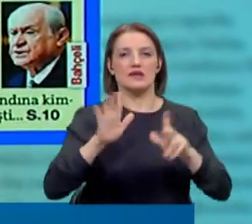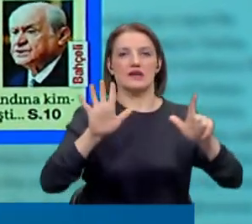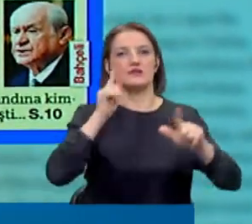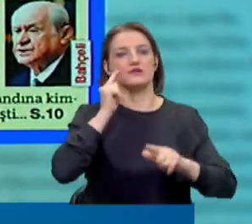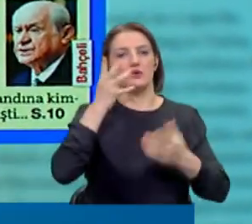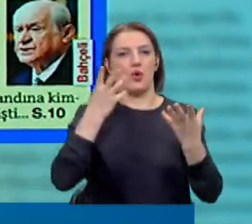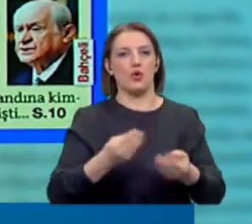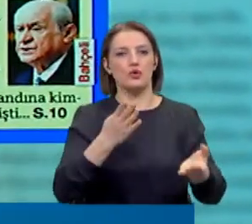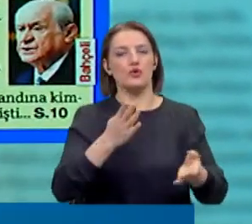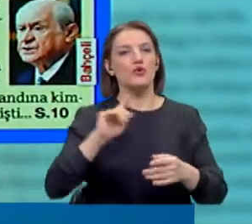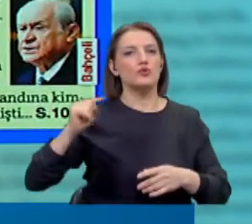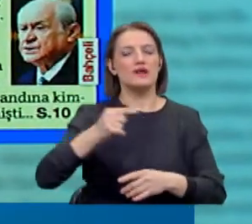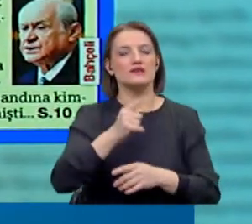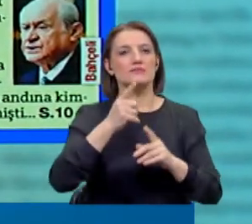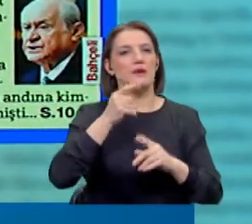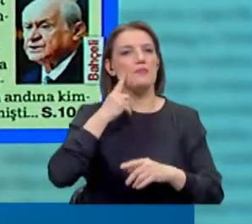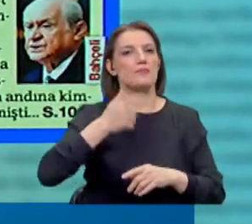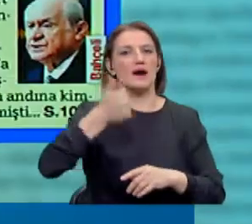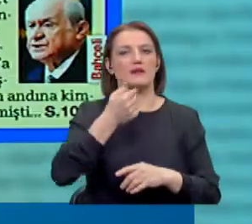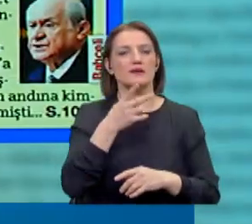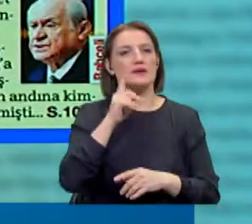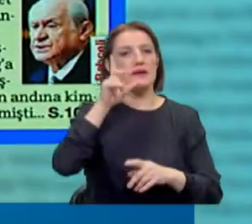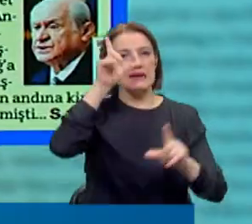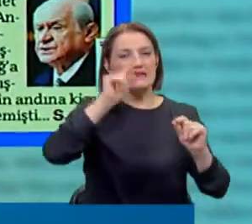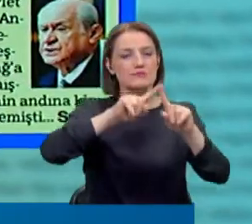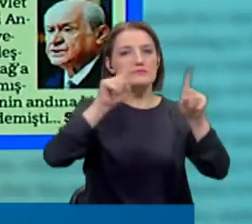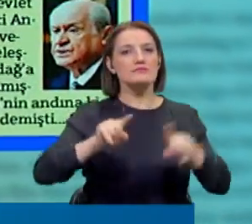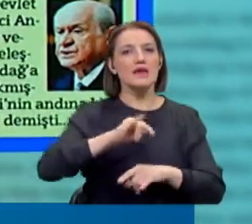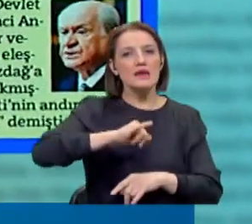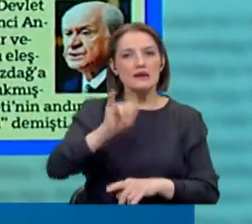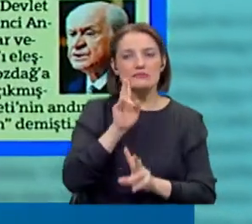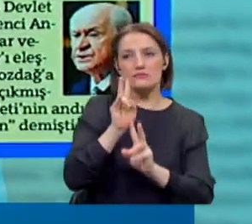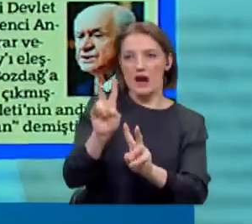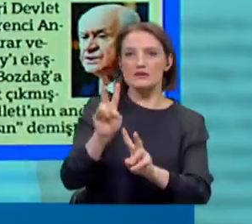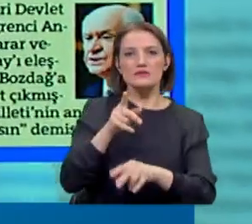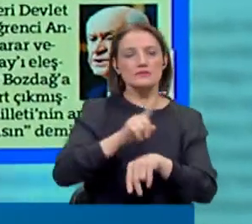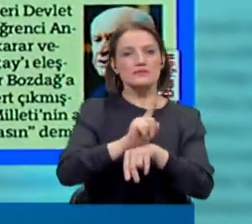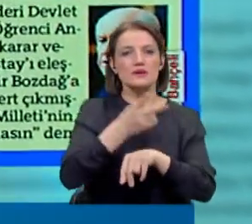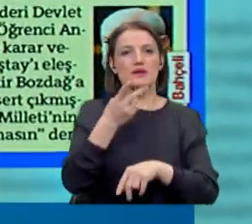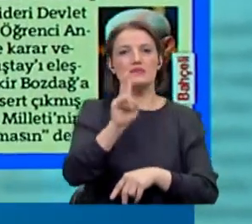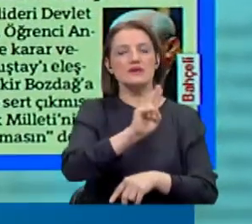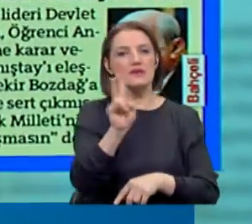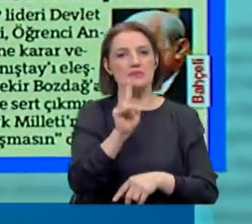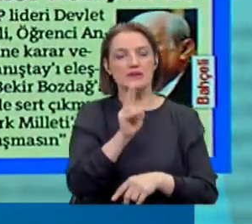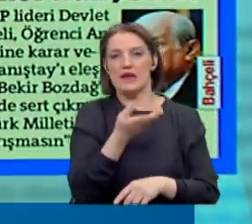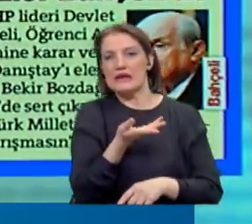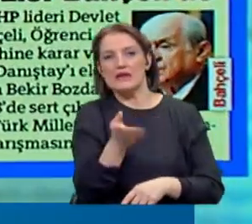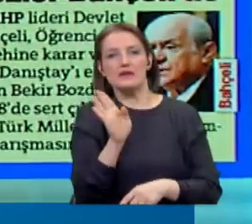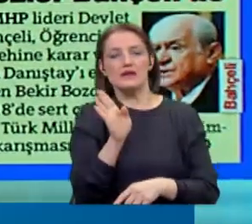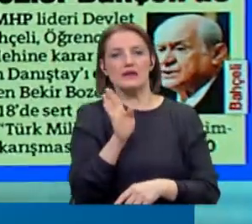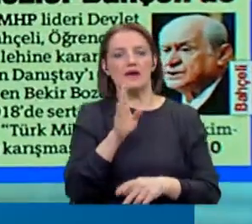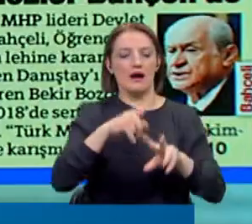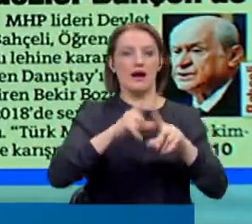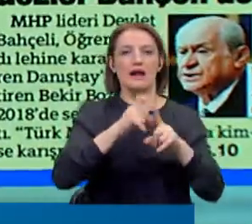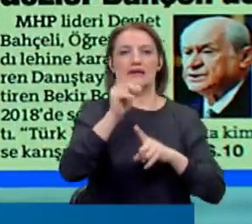Ulaştırma Bakanı Cahit Turan 2020'de Şu fotoğrafa şöyle yakından baktığımızda 2020'de gittiği yerine